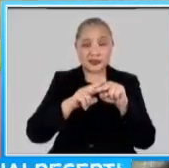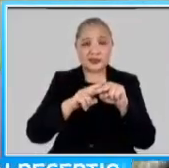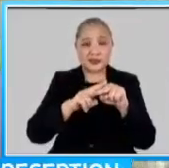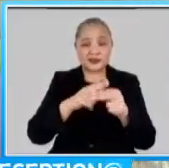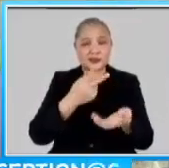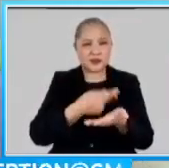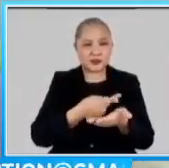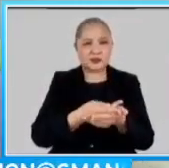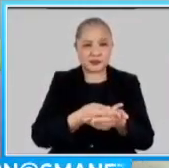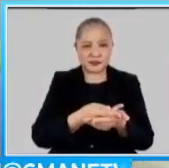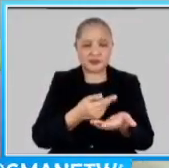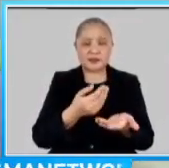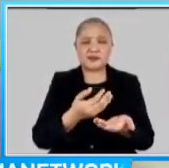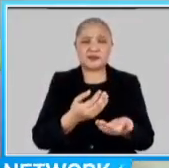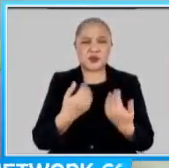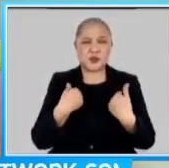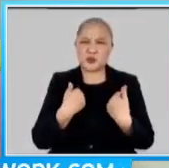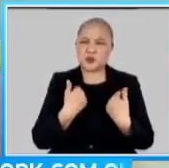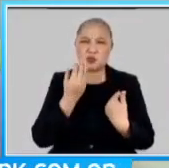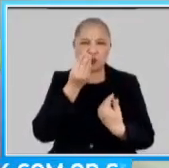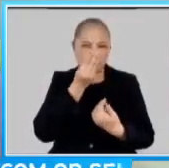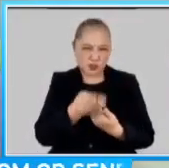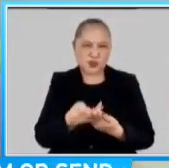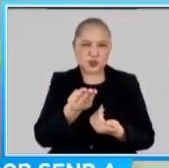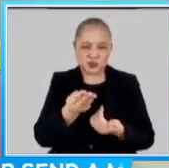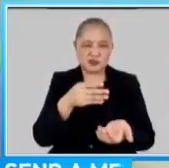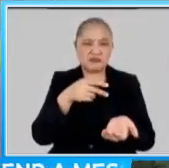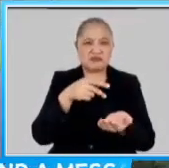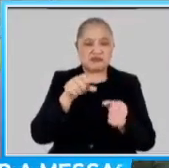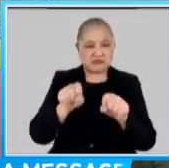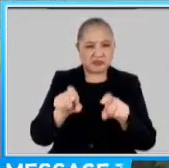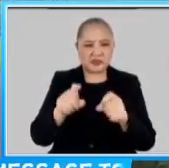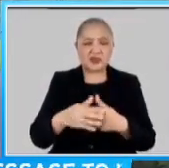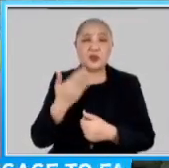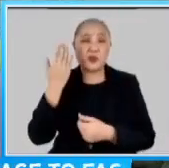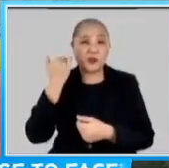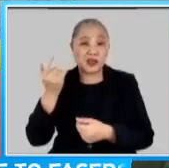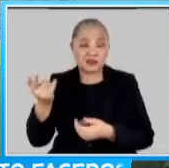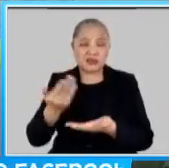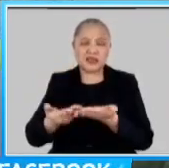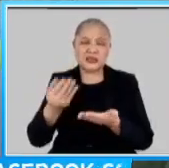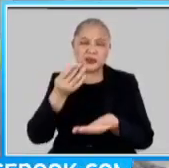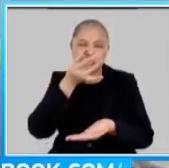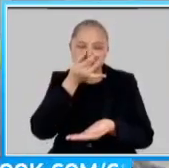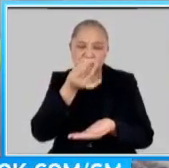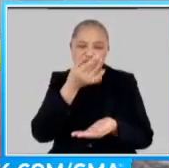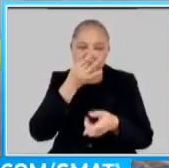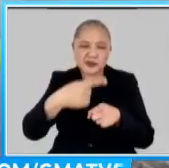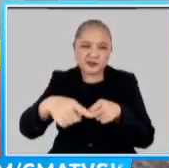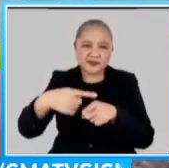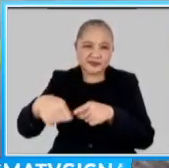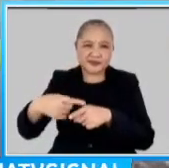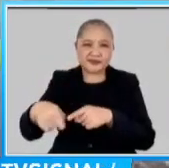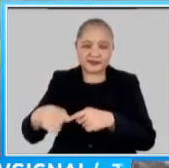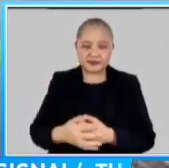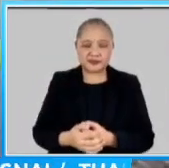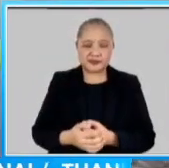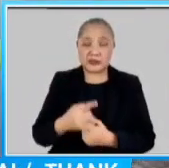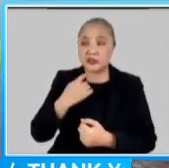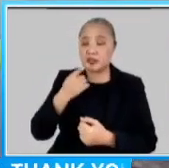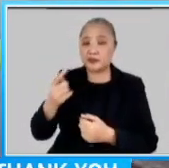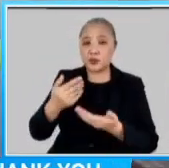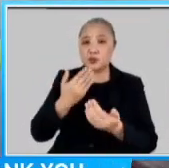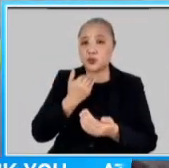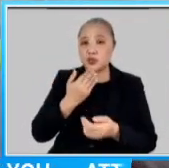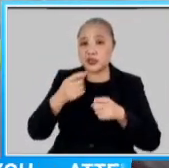tumumal ang kanilang benta. Patingitingin na lamang kasi ang mga bumibili sa kanila. Matatanda ang sinabi ng Sugar Regulatory Administration na